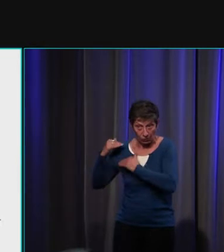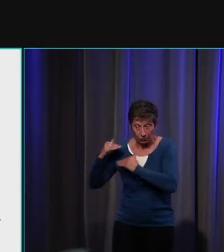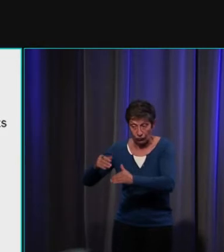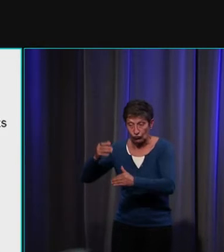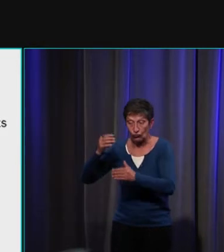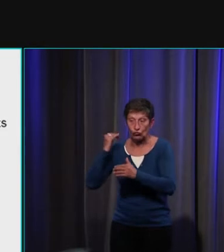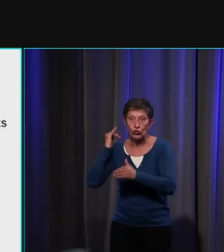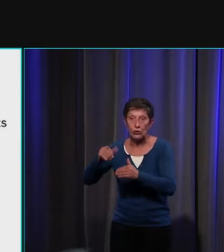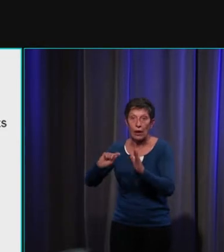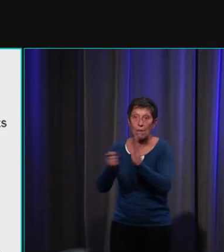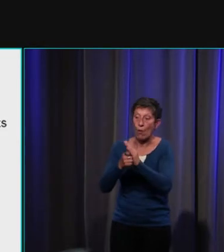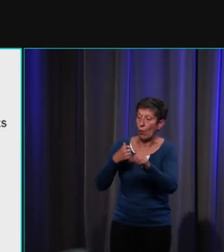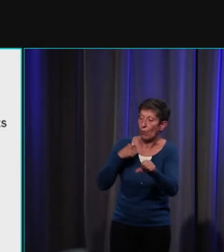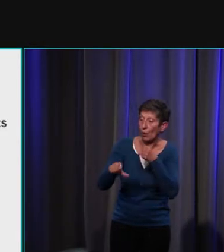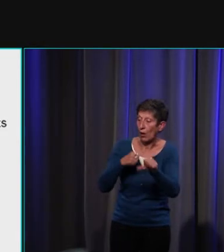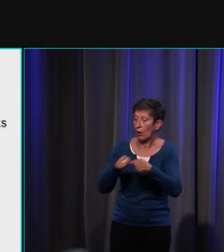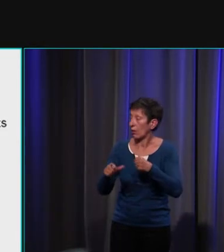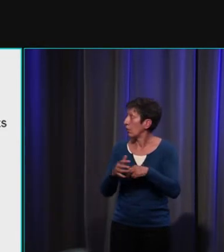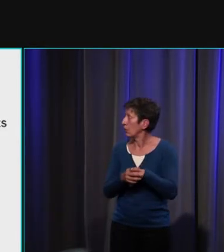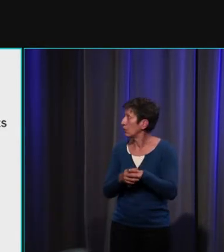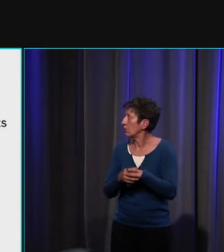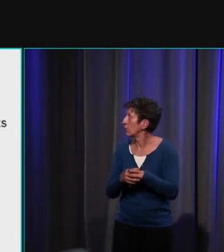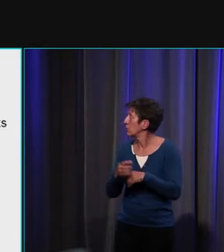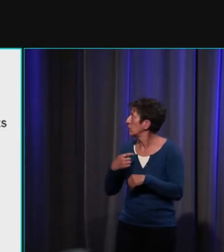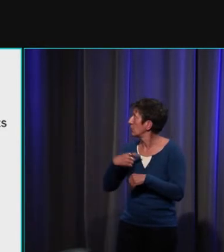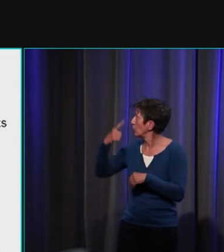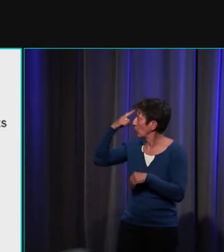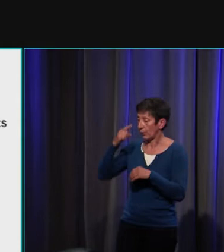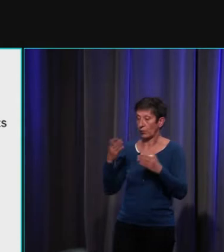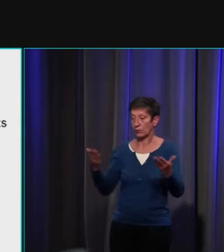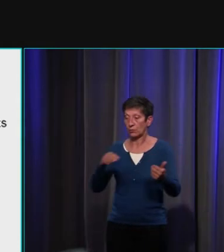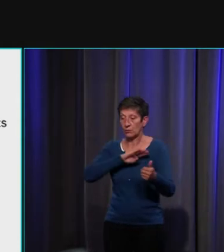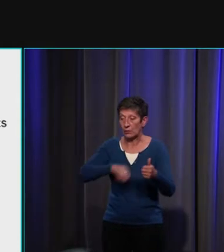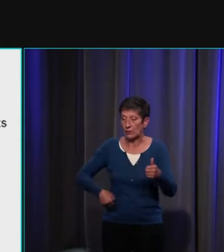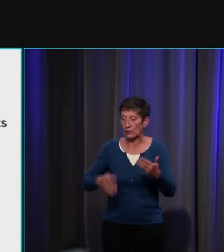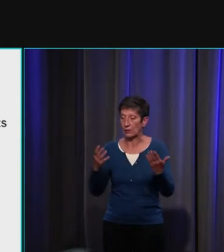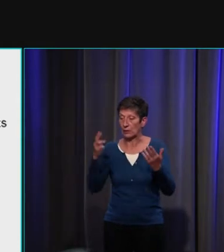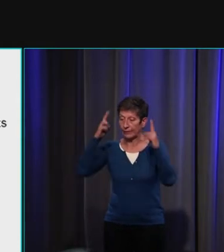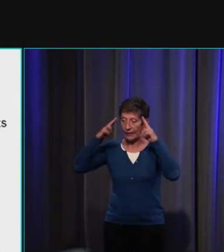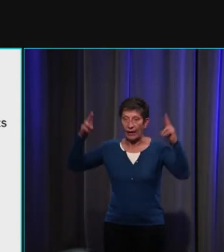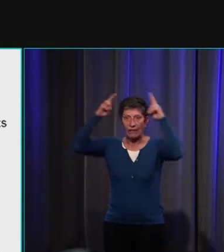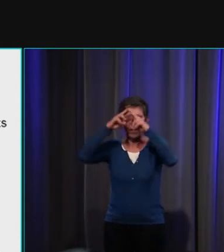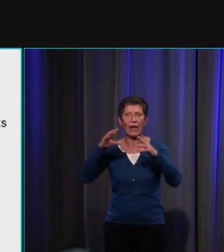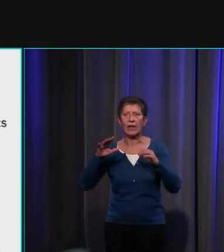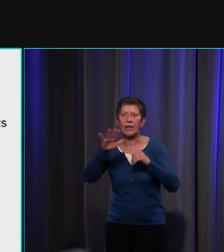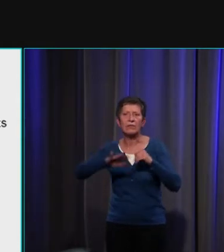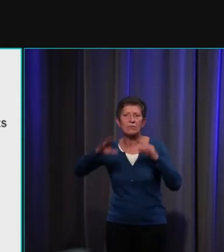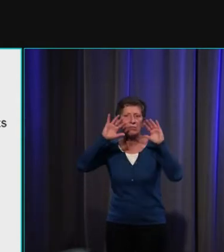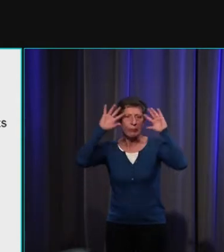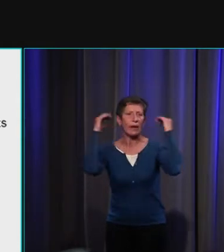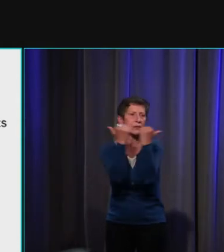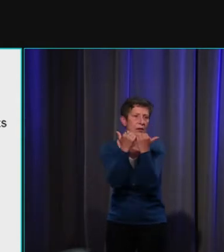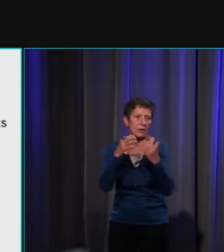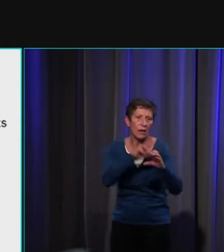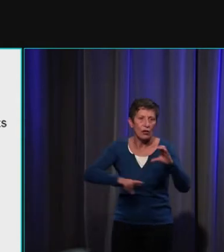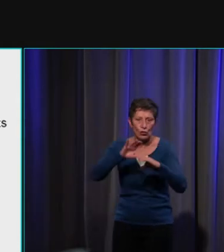14e siècle peut-être je conclurai avec bartolomé de las casas l'évêque de chiapas au mexique qui